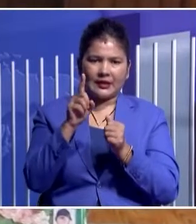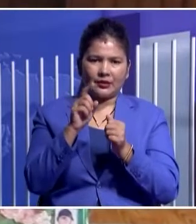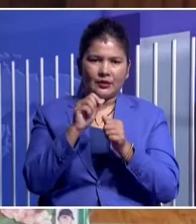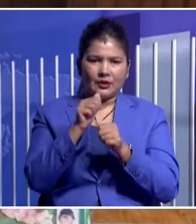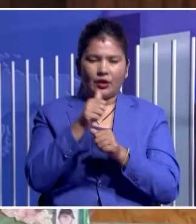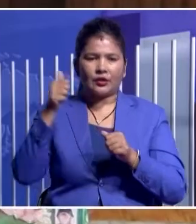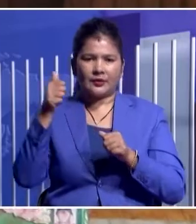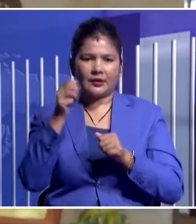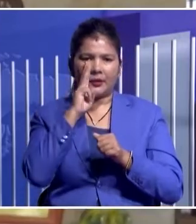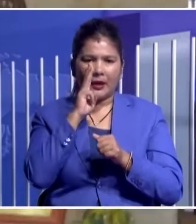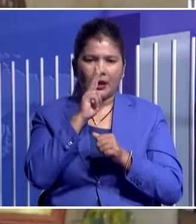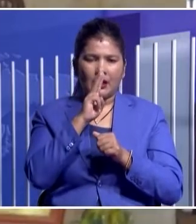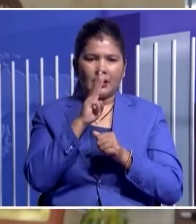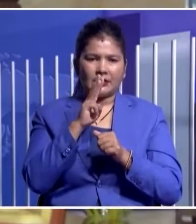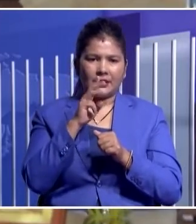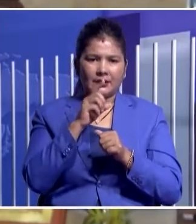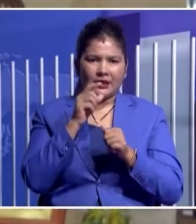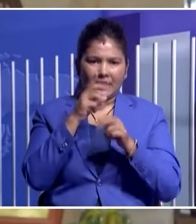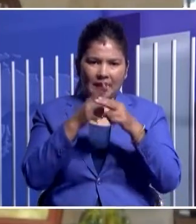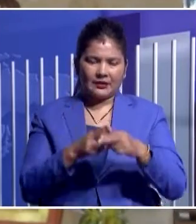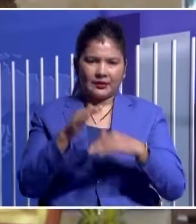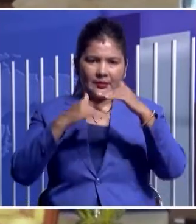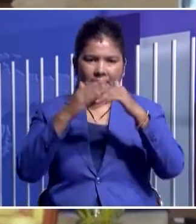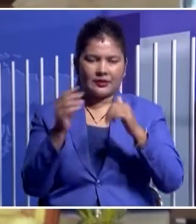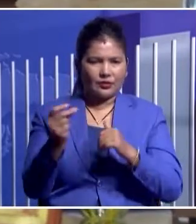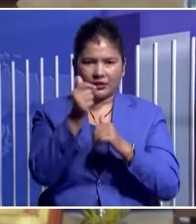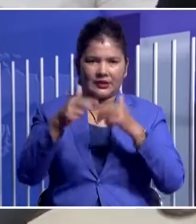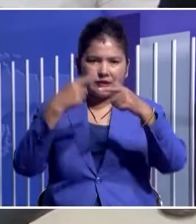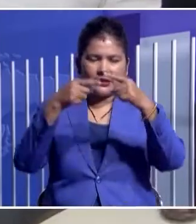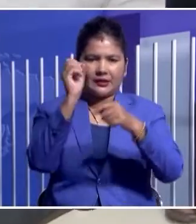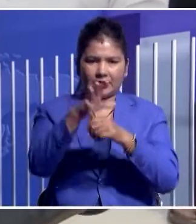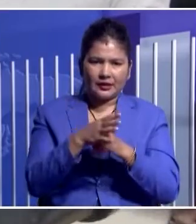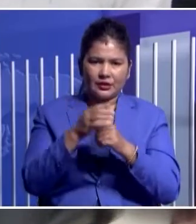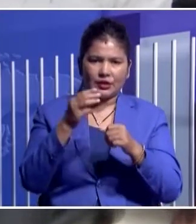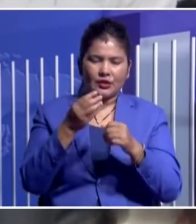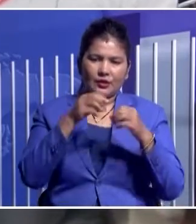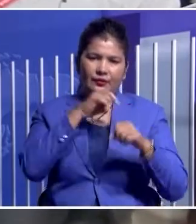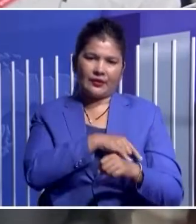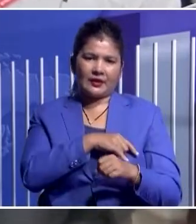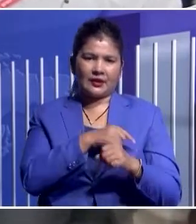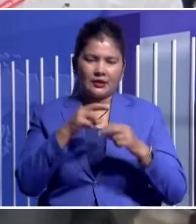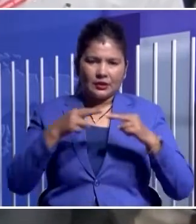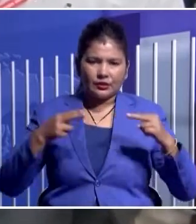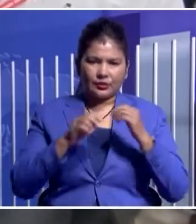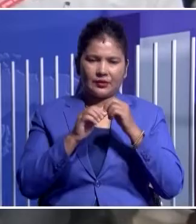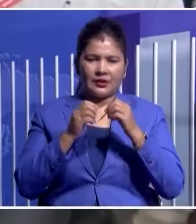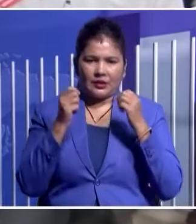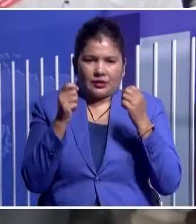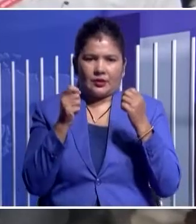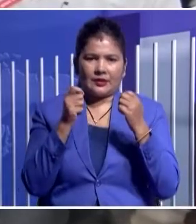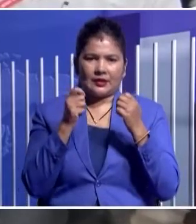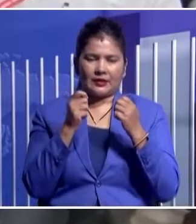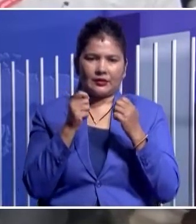नगर प्रमुख खेलराज पाण्डेले आर्थिक विकासको गतिलाई निरन्तरता दिँदै उपलब्ध स्रोत साधन क्षमता र अवसरको